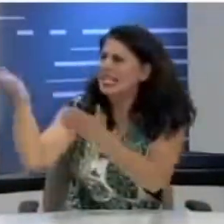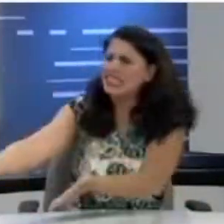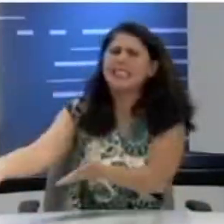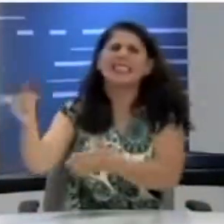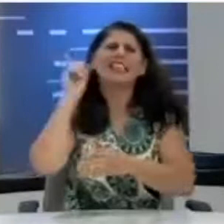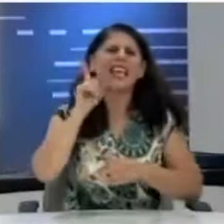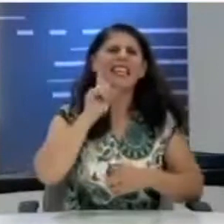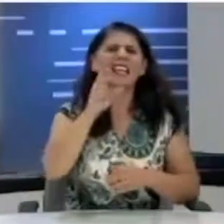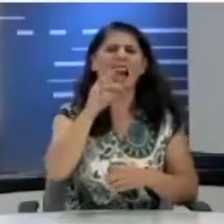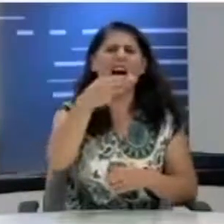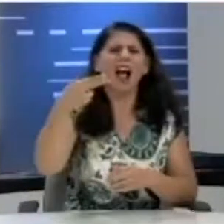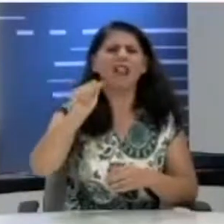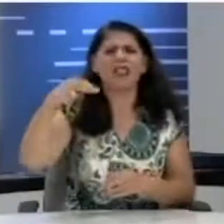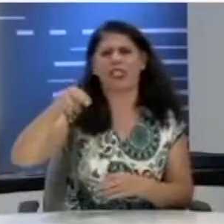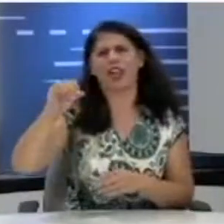εσείς και η κυρία Θάνου,